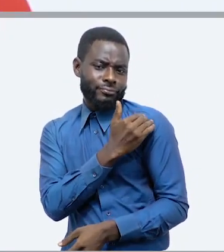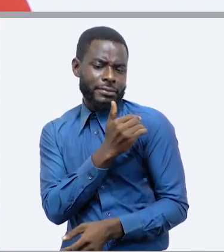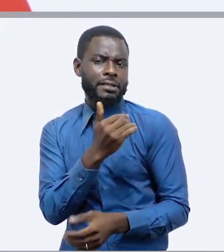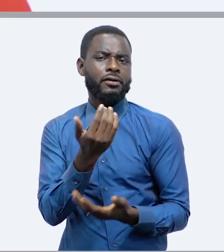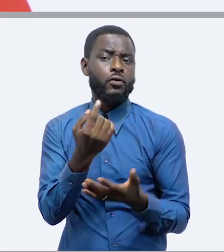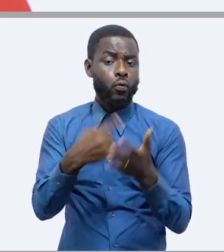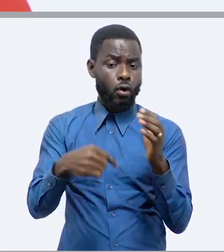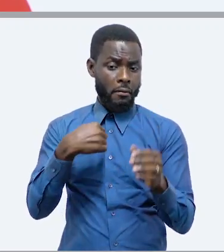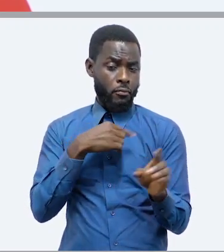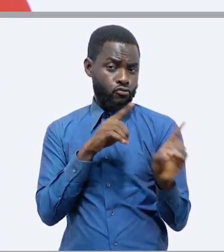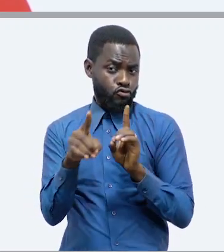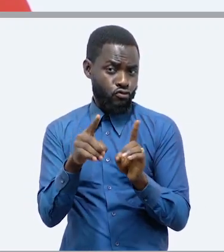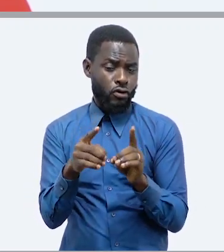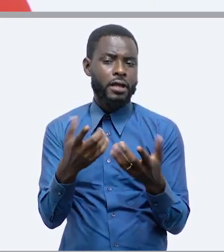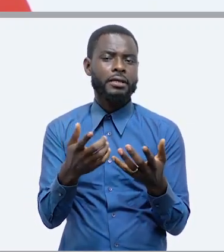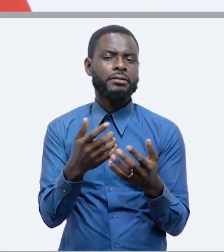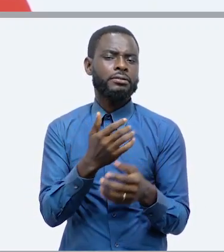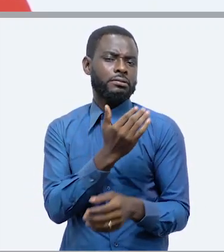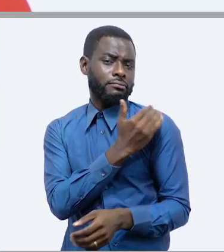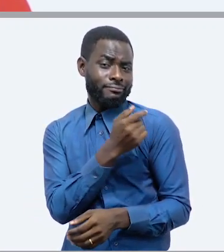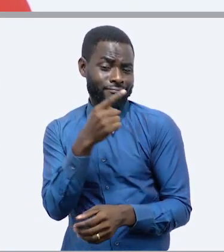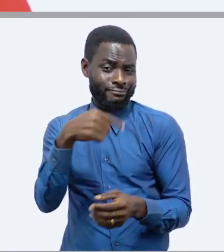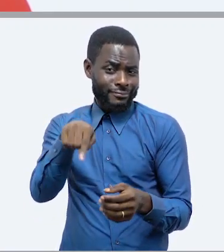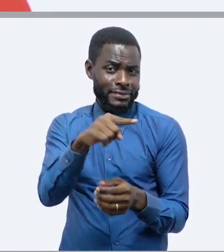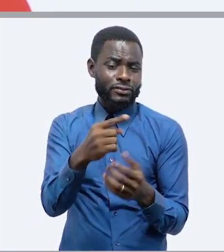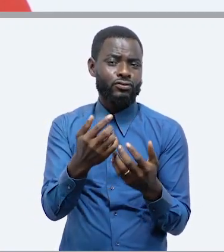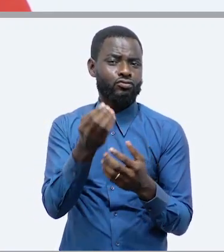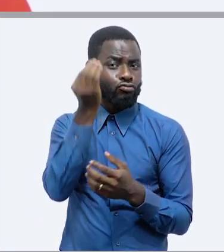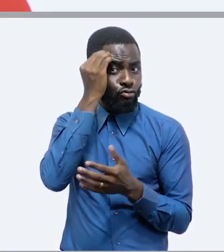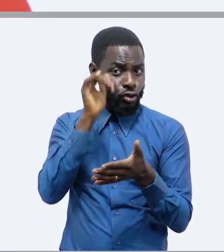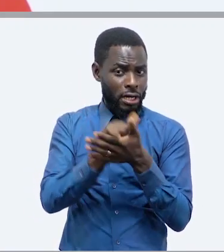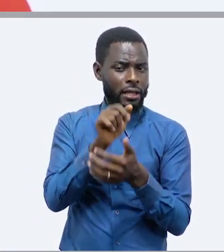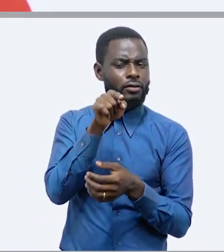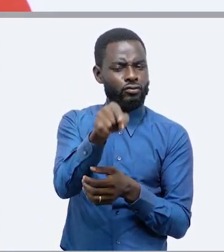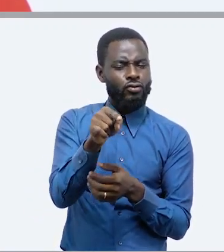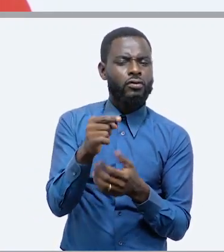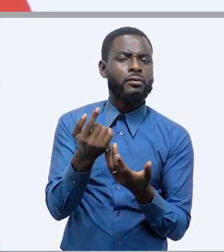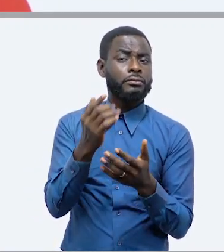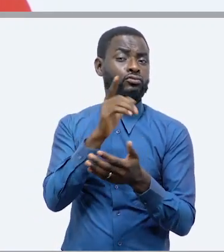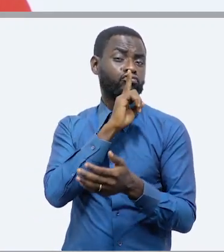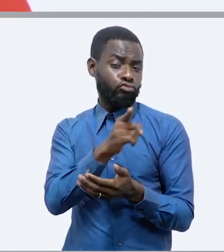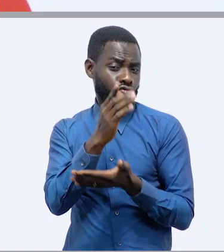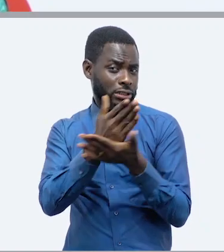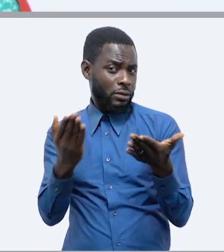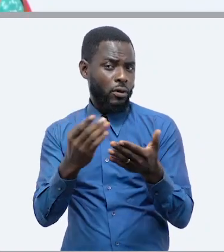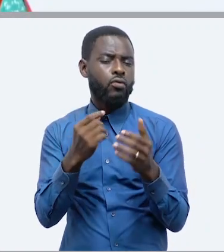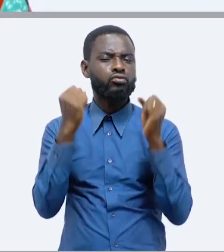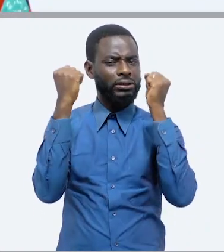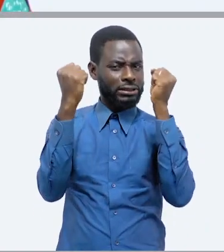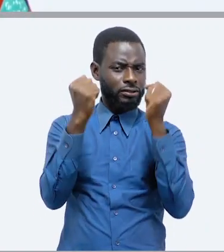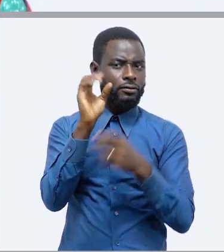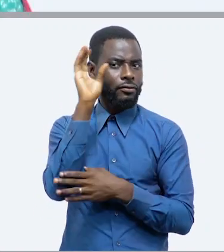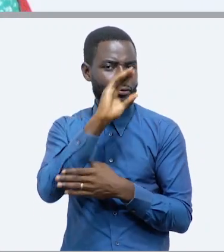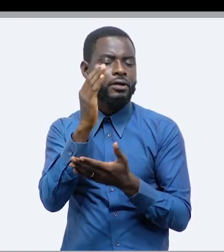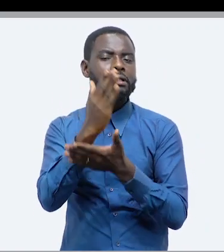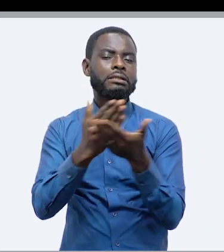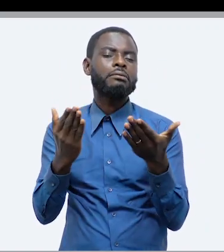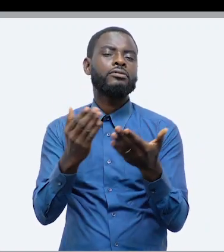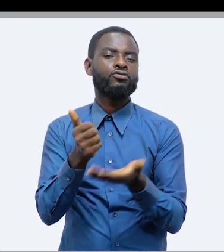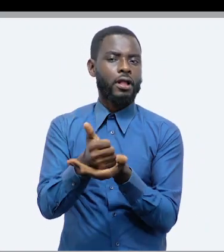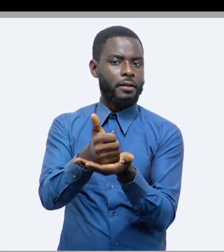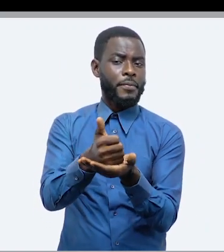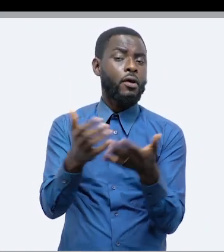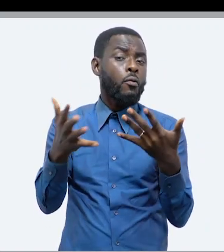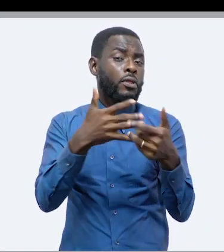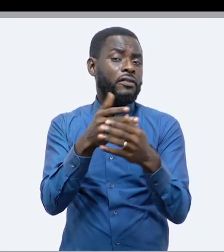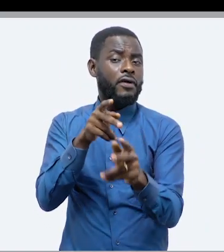hiye edo. No tawo noko ofe. Nene ba ha ni leke hisale nga wo na ame yo. Ame ke ba habu.